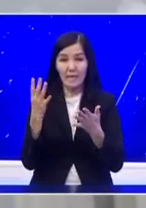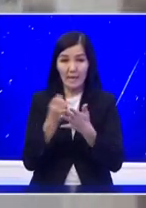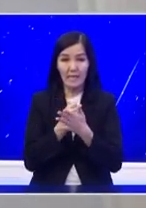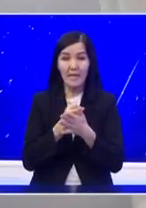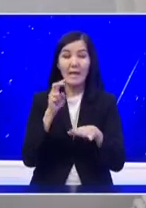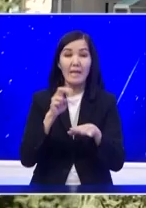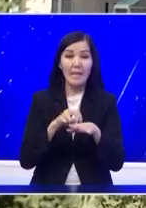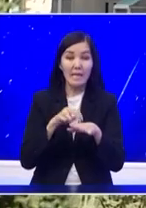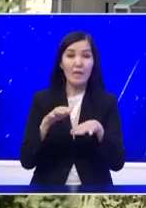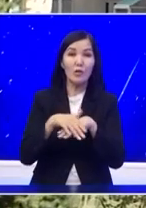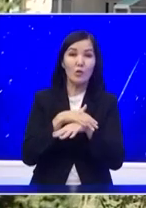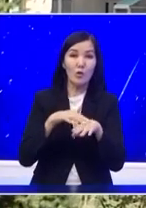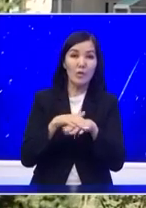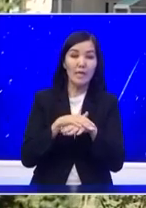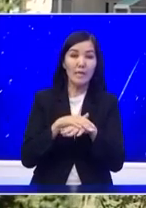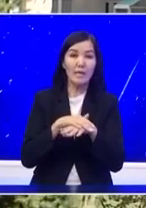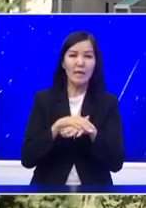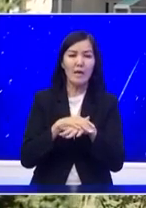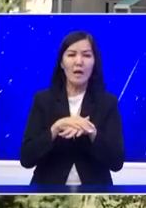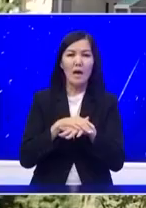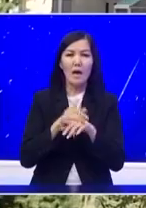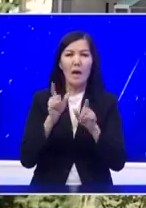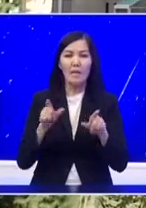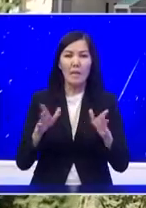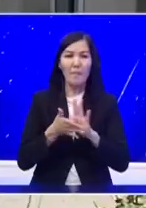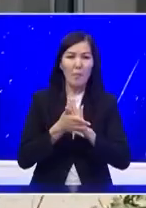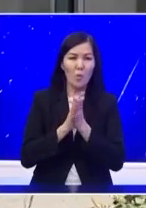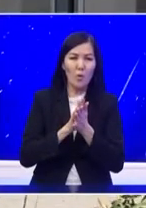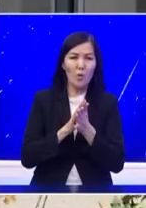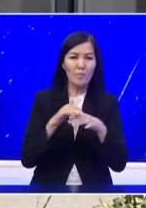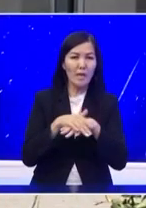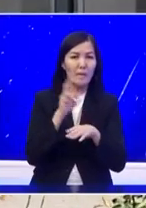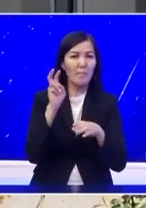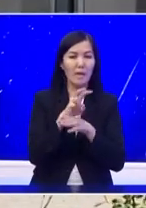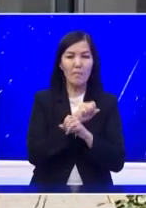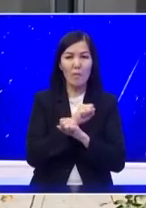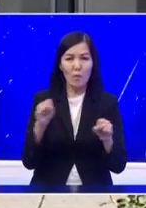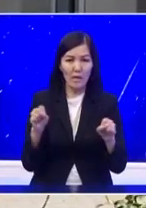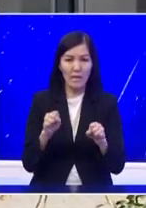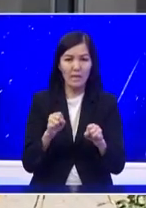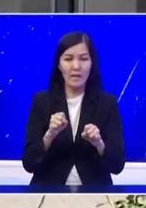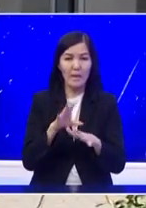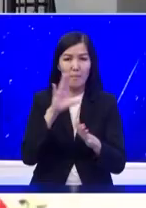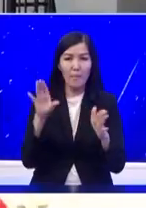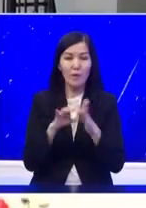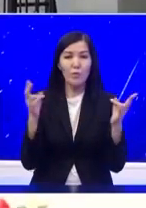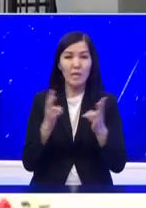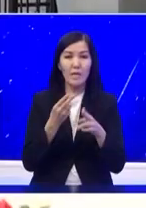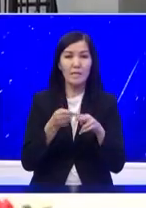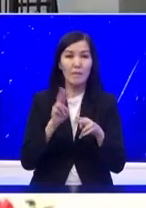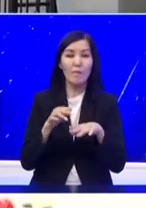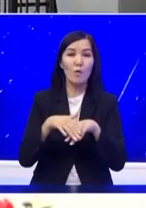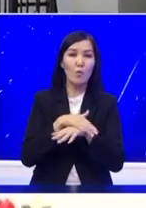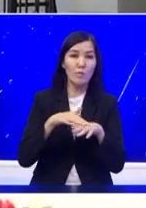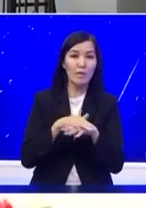анықталады. Дәрігерлер тұрғындарға адам көп шоғырланған жерлерге бармауға, санитарлық талаптарды қатаң ұстануға шақырады. Себебі